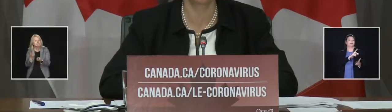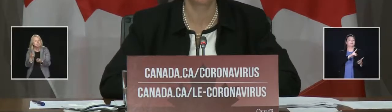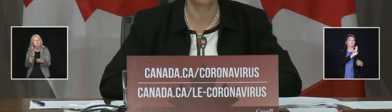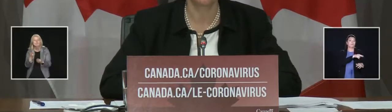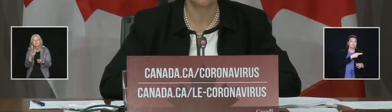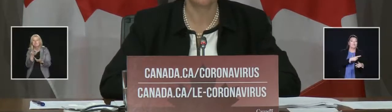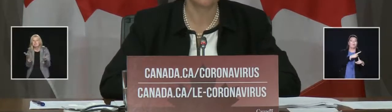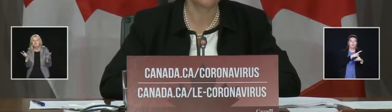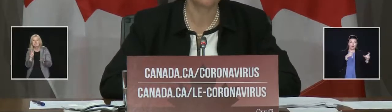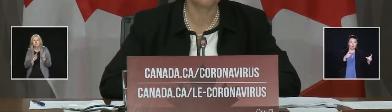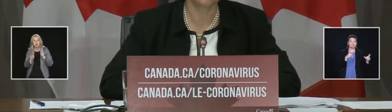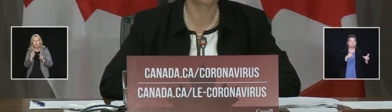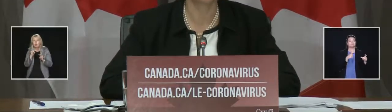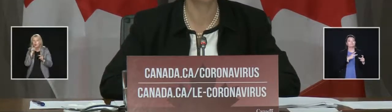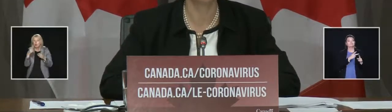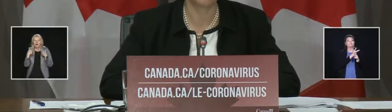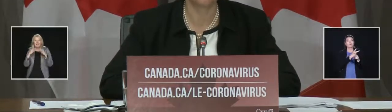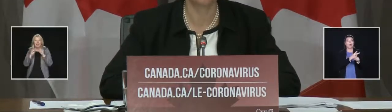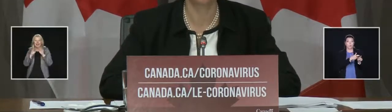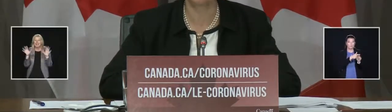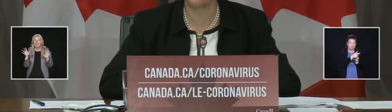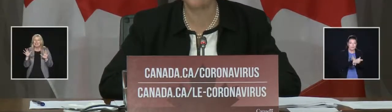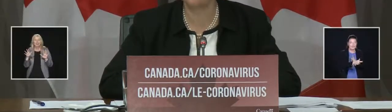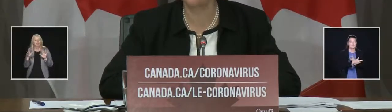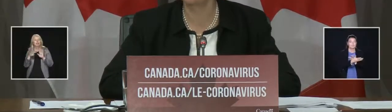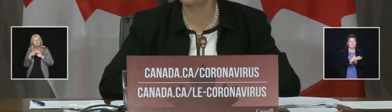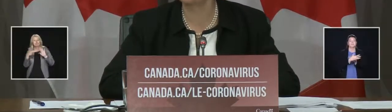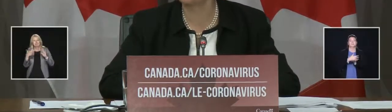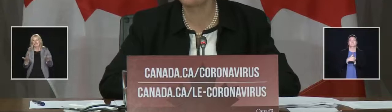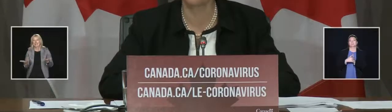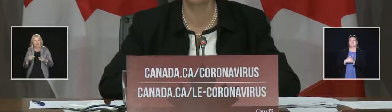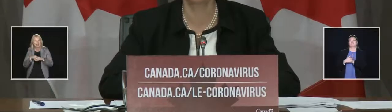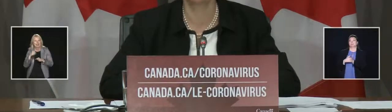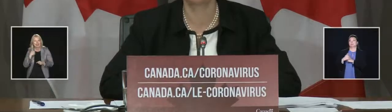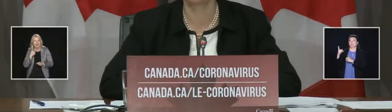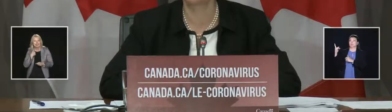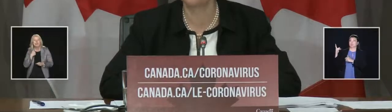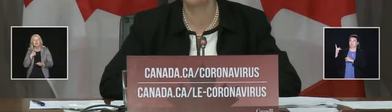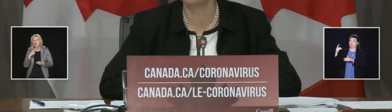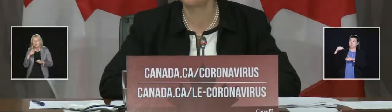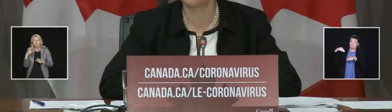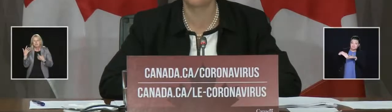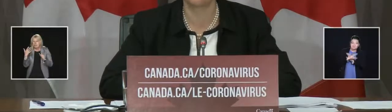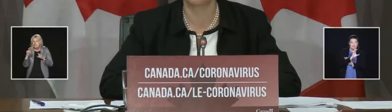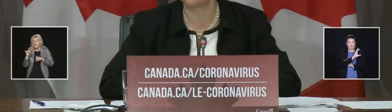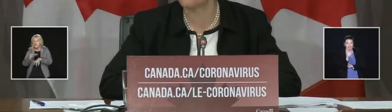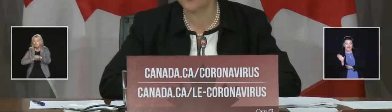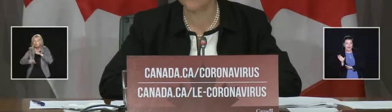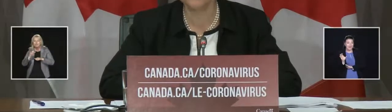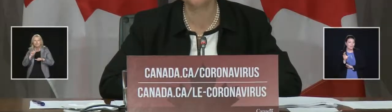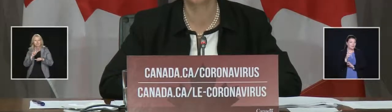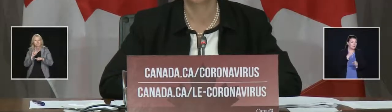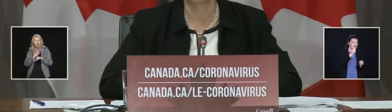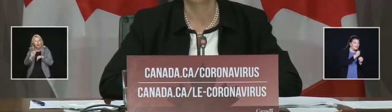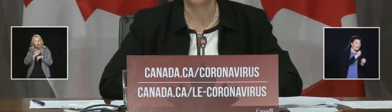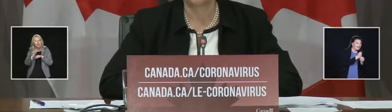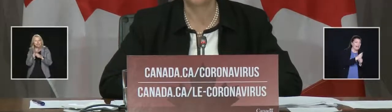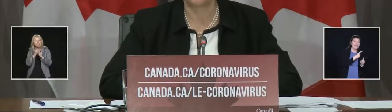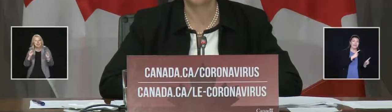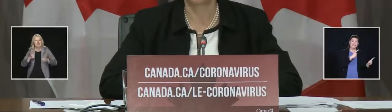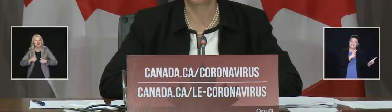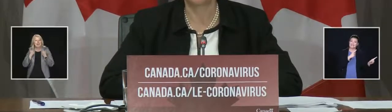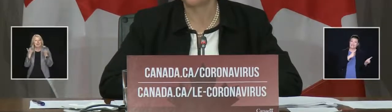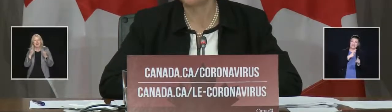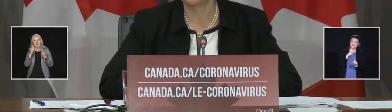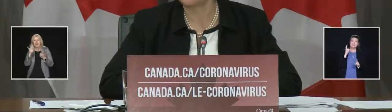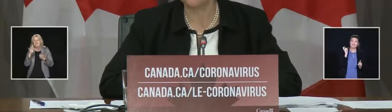milieux de travail qui ne sont pas faciles. Ces personnes qui n'ont pas de statut officiel ont quand même mis l'épaule à la roue et ont